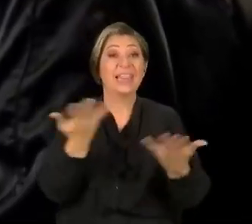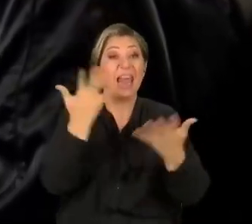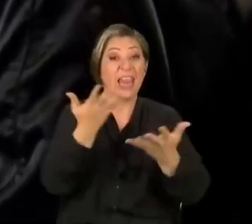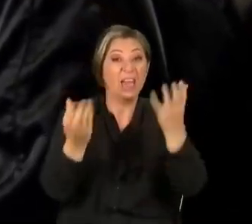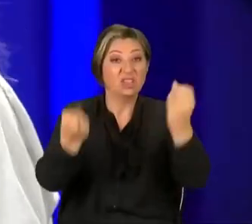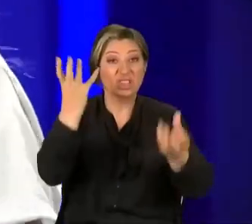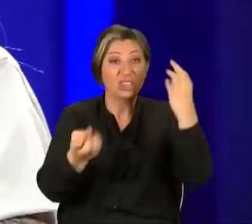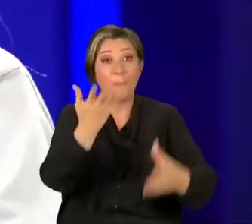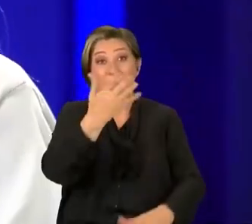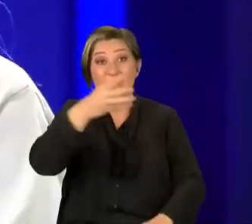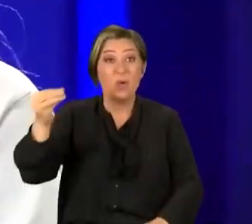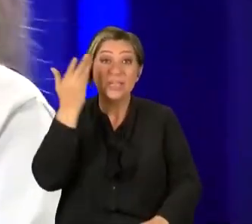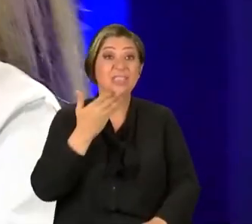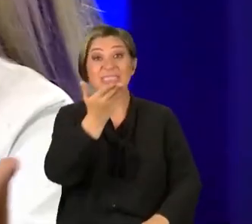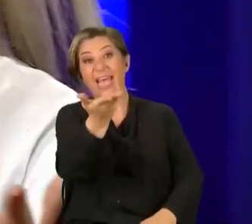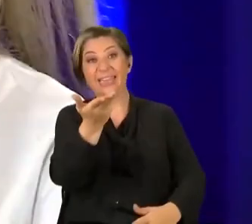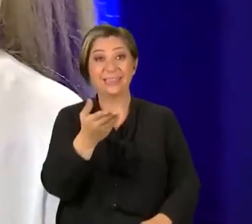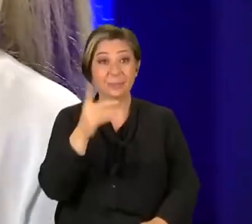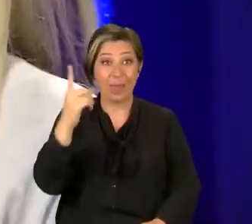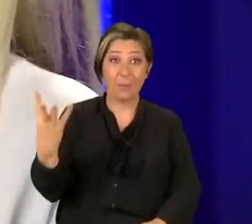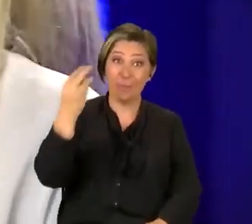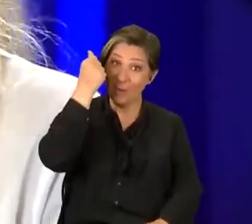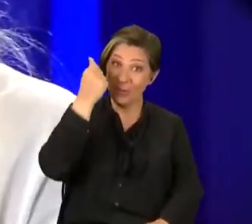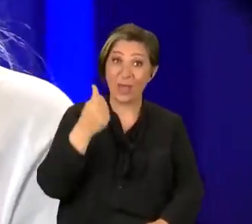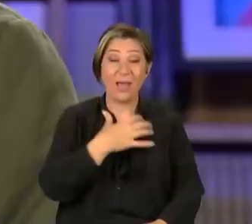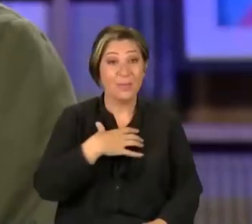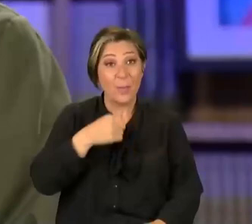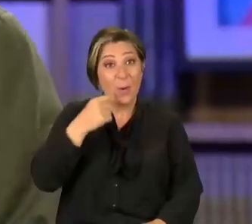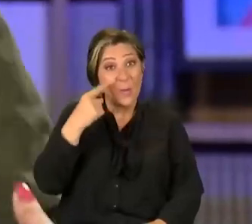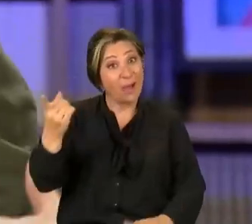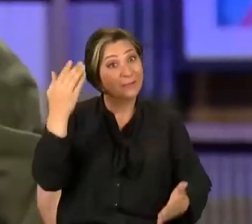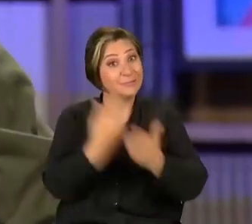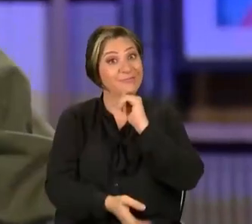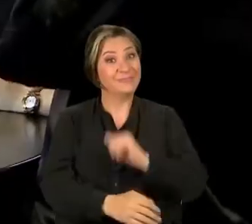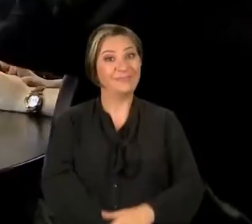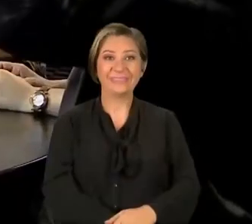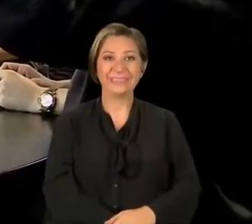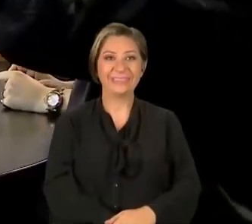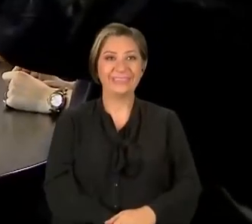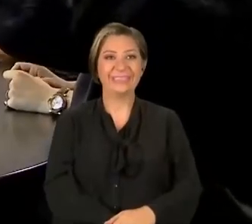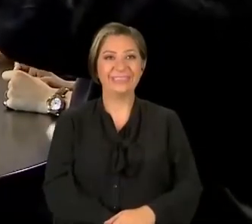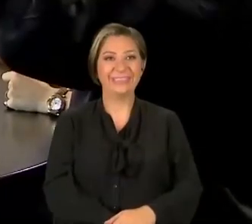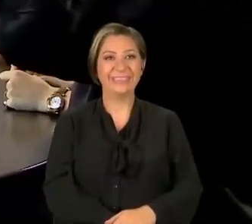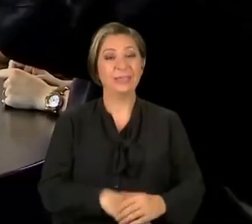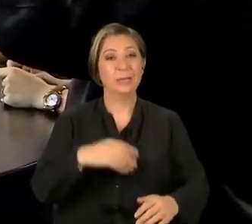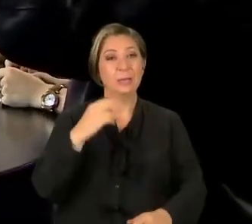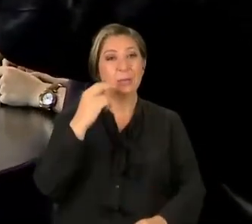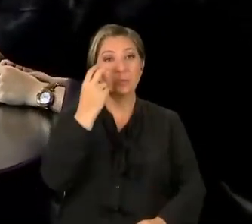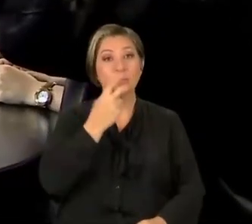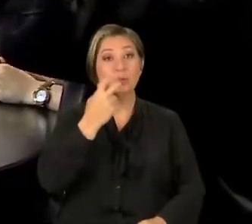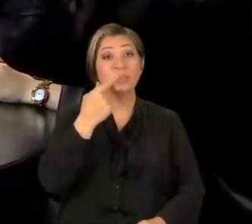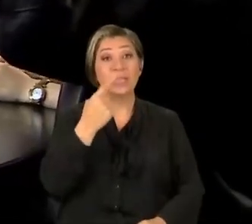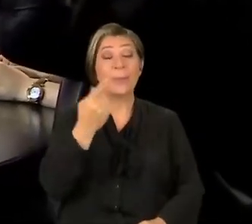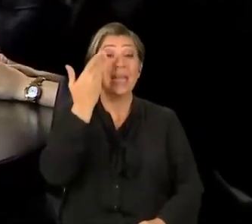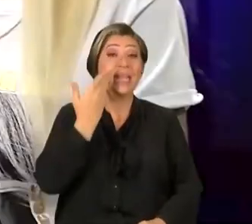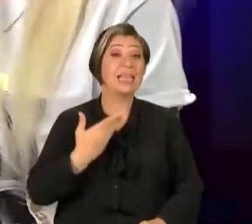neler çıktılar, bak kaç milyon izleniyorlar. Ama bir de böyle mi diyorlar? Evet. Anne babaya bak. Yani, şu an isyan ediyorlar yani. İyi müzik demek çok izlenme demek